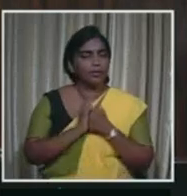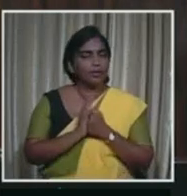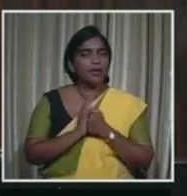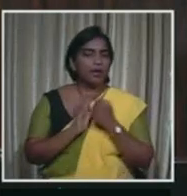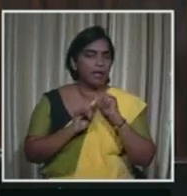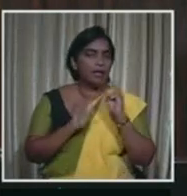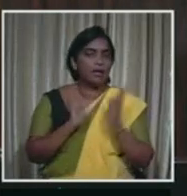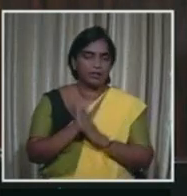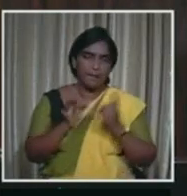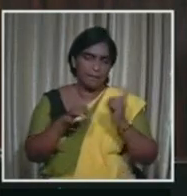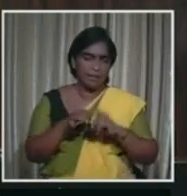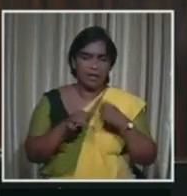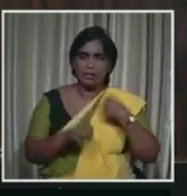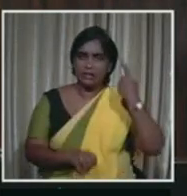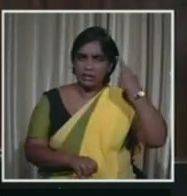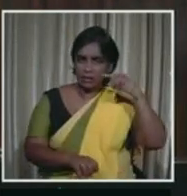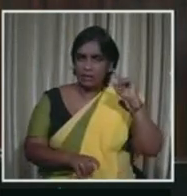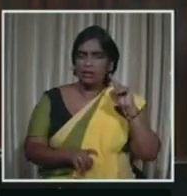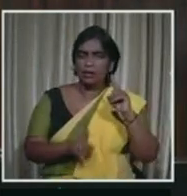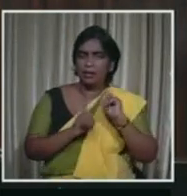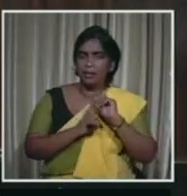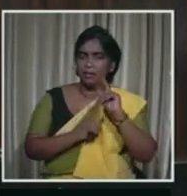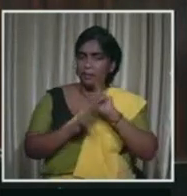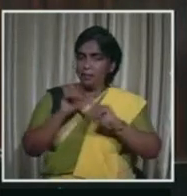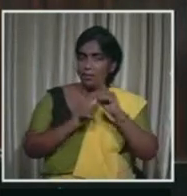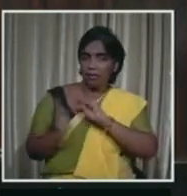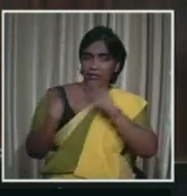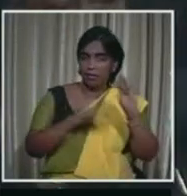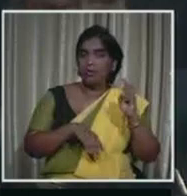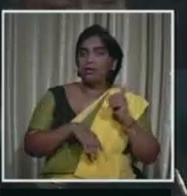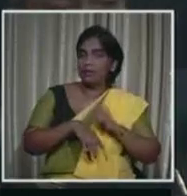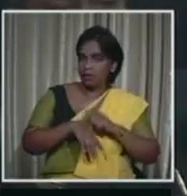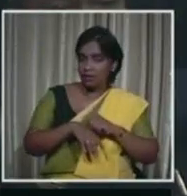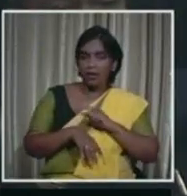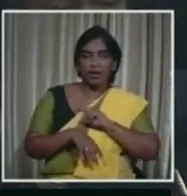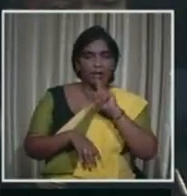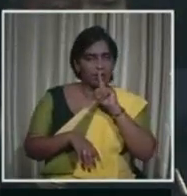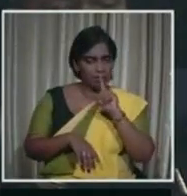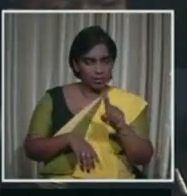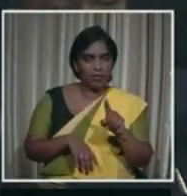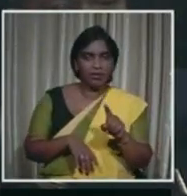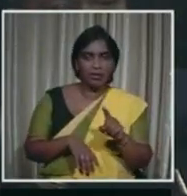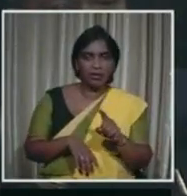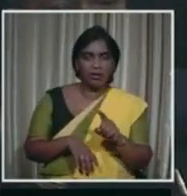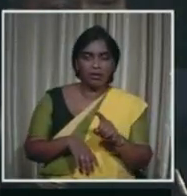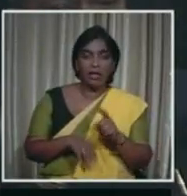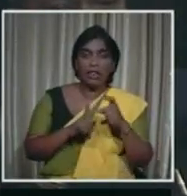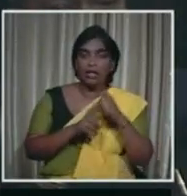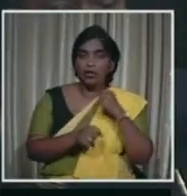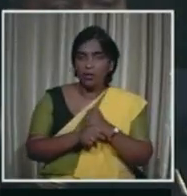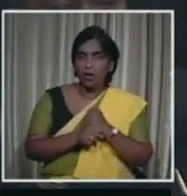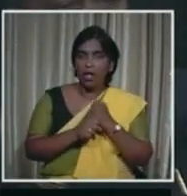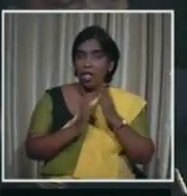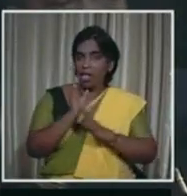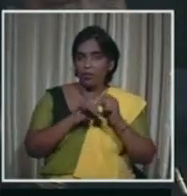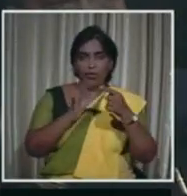ආගෙන් ප්‍රශ්නයක් තියෙනවා ඊයේ මම සභාව කල්ගත් සභාව කල් තියෙන අවස්ථාවේදී ඇහුවේ දිනේෂ් කුණවර්ධන ඇමතුමාගෙන් උත්තරයක්